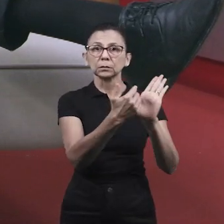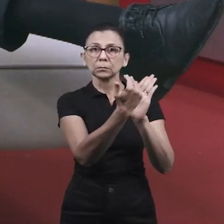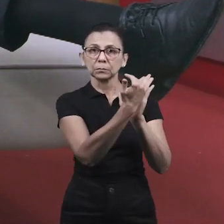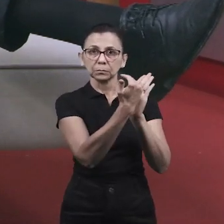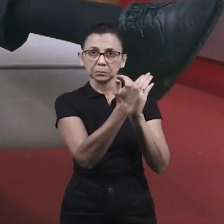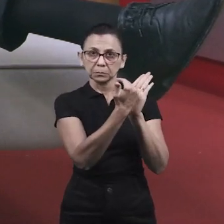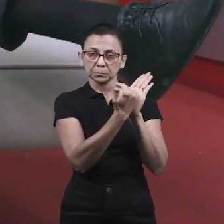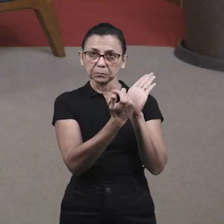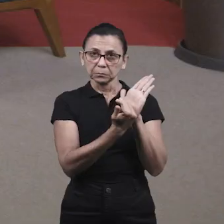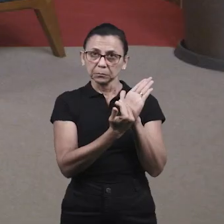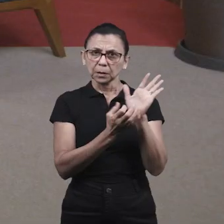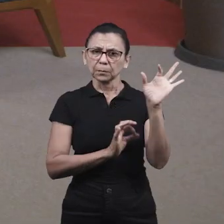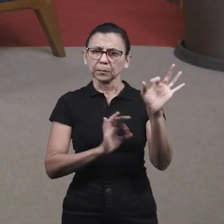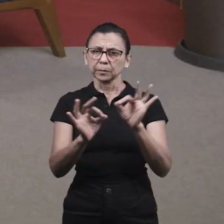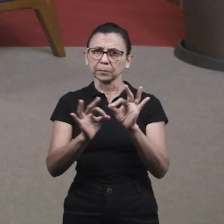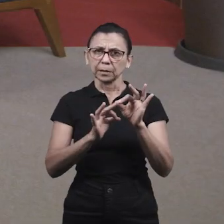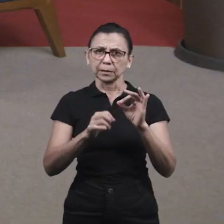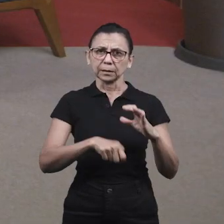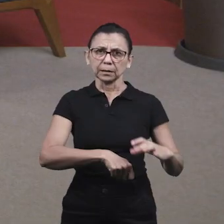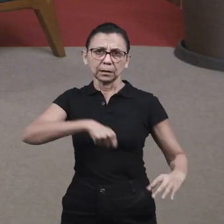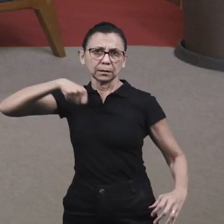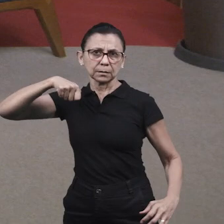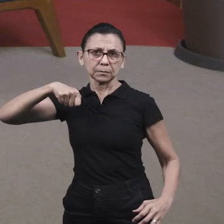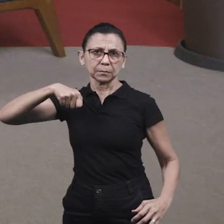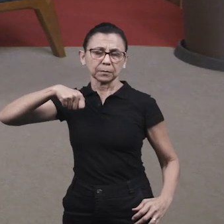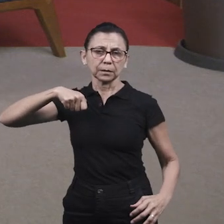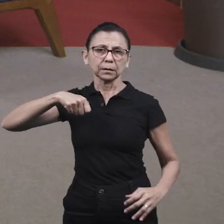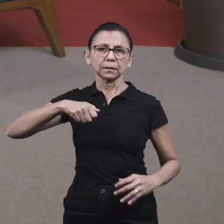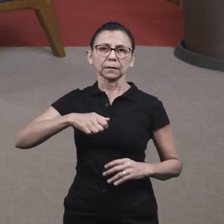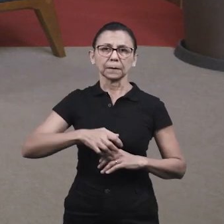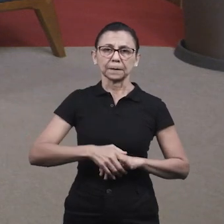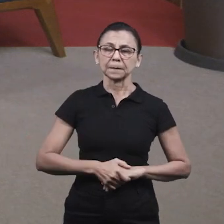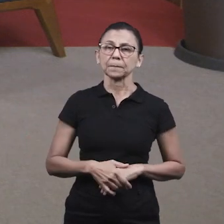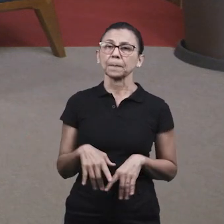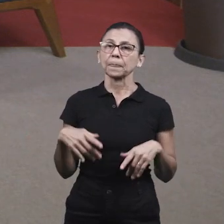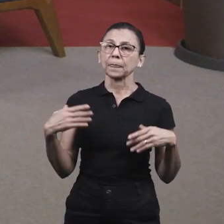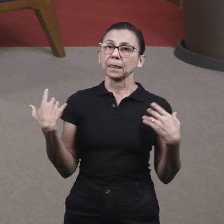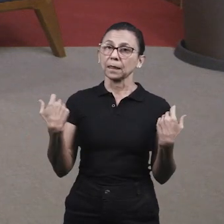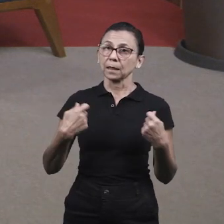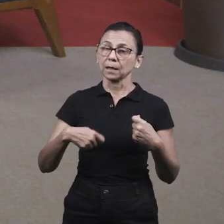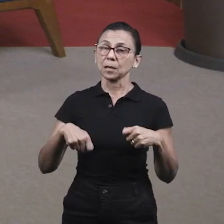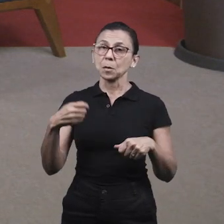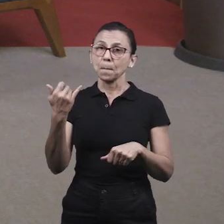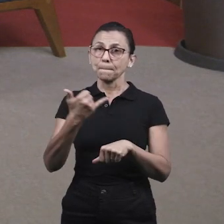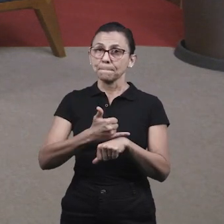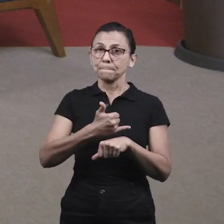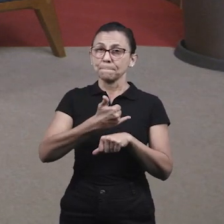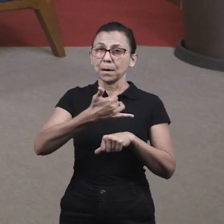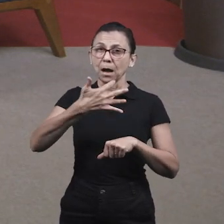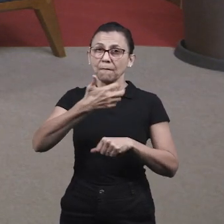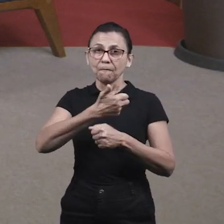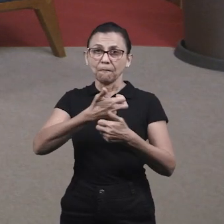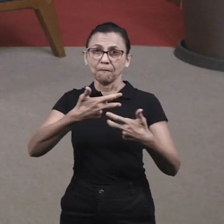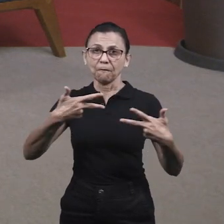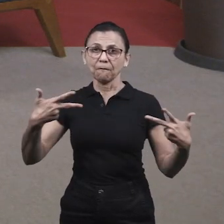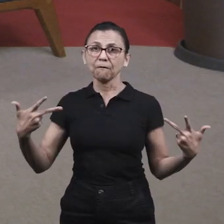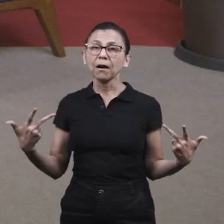en montrant qu'une des phases pour la production de cette